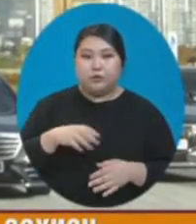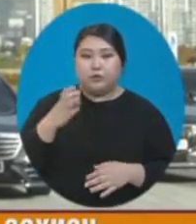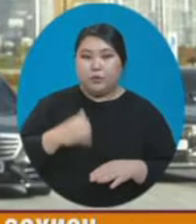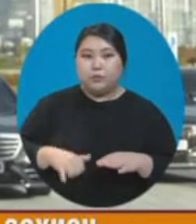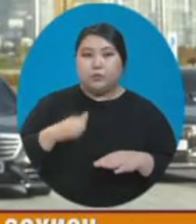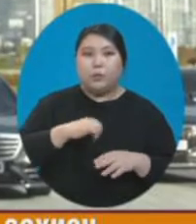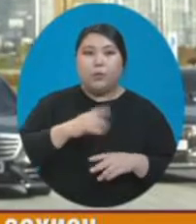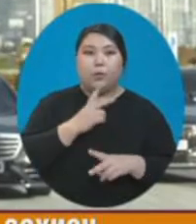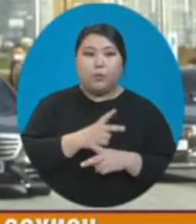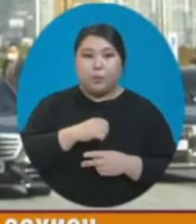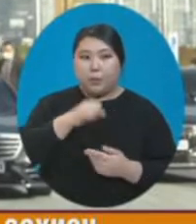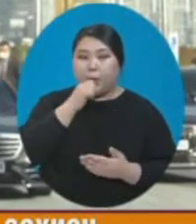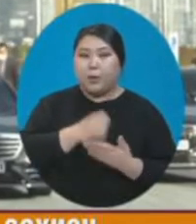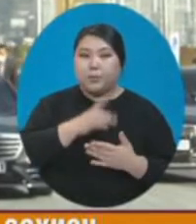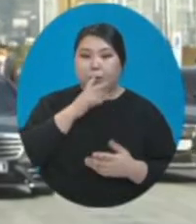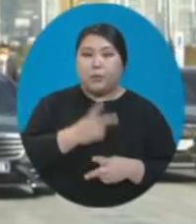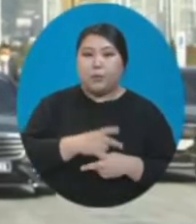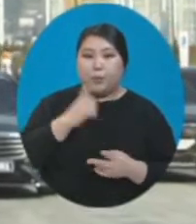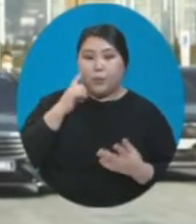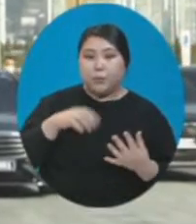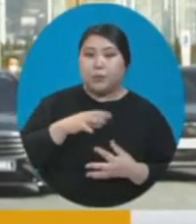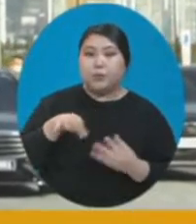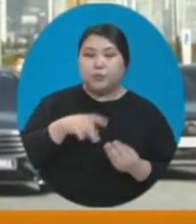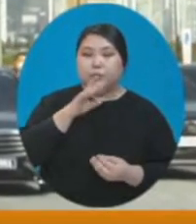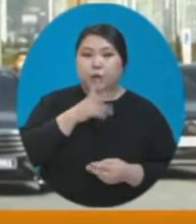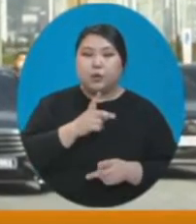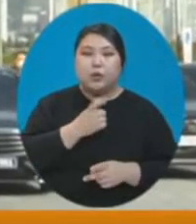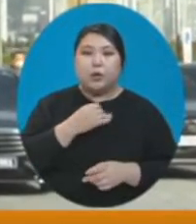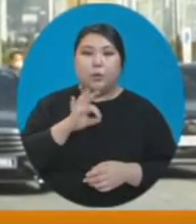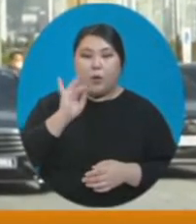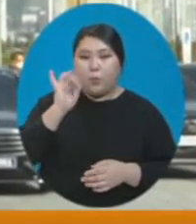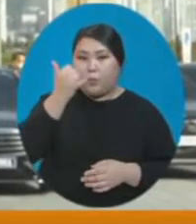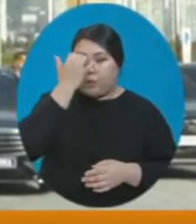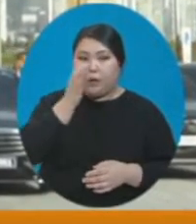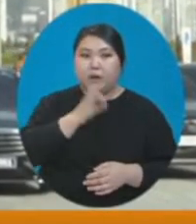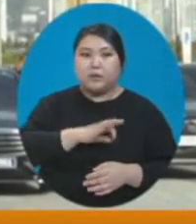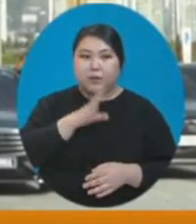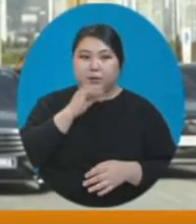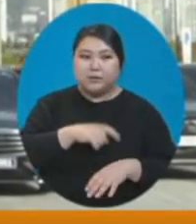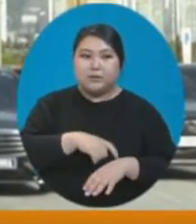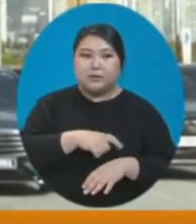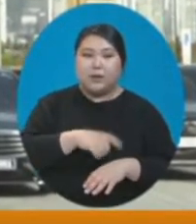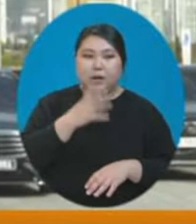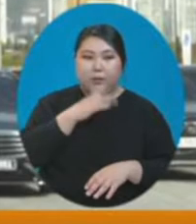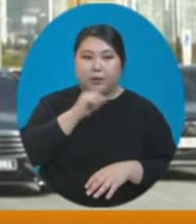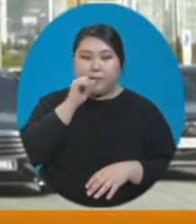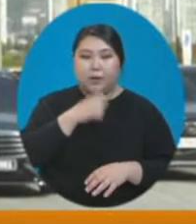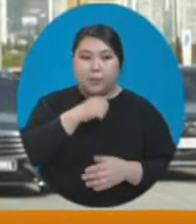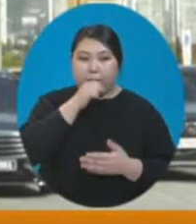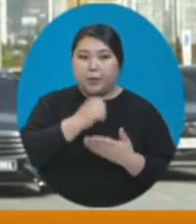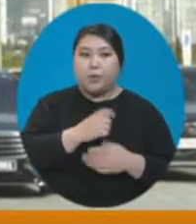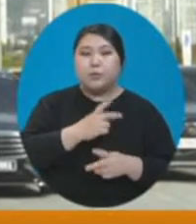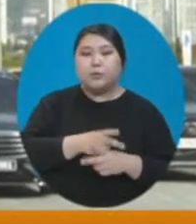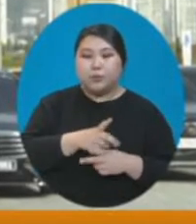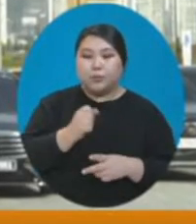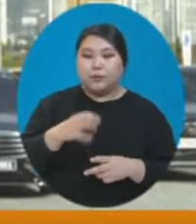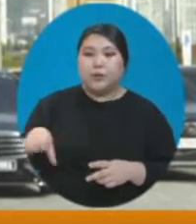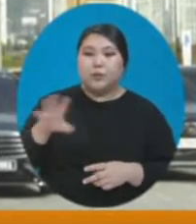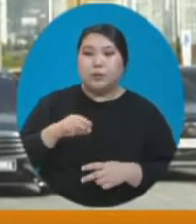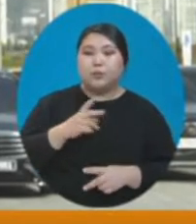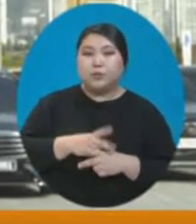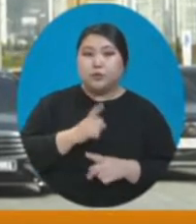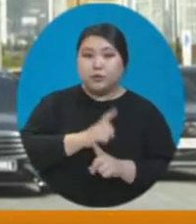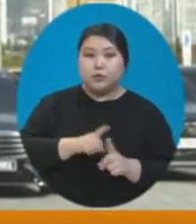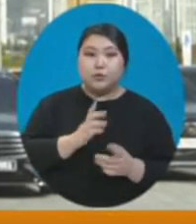хууль батлахтаа болон хууль боловсруулахтаа хиймэл оюун ухаан ашиглаж маш их одоо цаг хэмнэж мөн одоо батлагдаж байгаа хуулиуд нь бусад хуулиудад зөрчил байна уу гэдэг